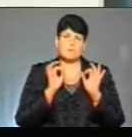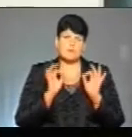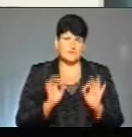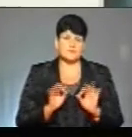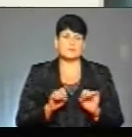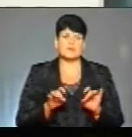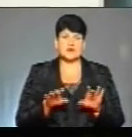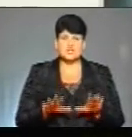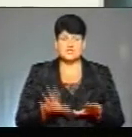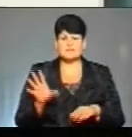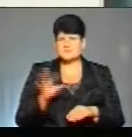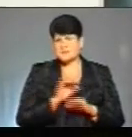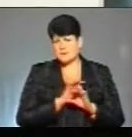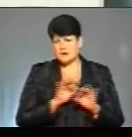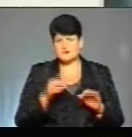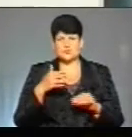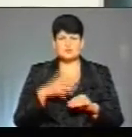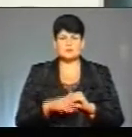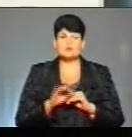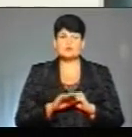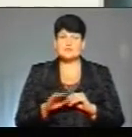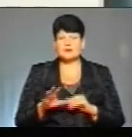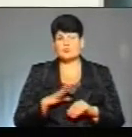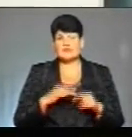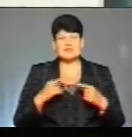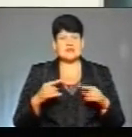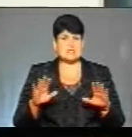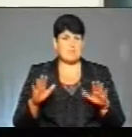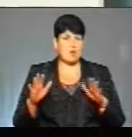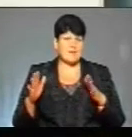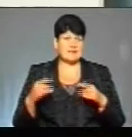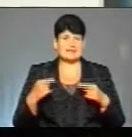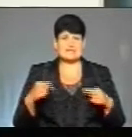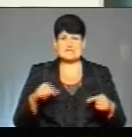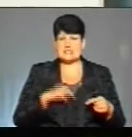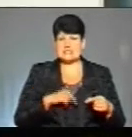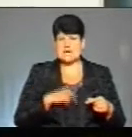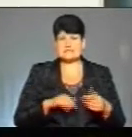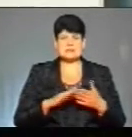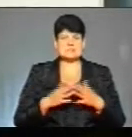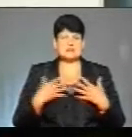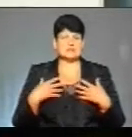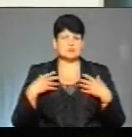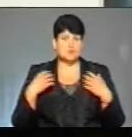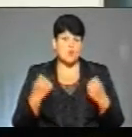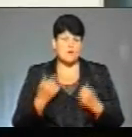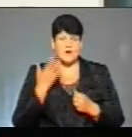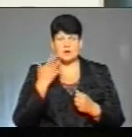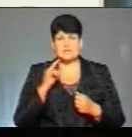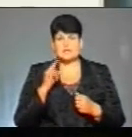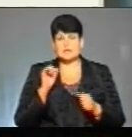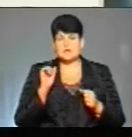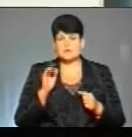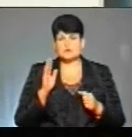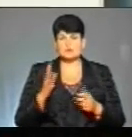І всі ми прекрасно розуміємо, що у дітей бувають різні моменти, різний настрій, стан здоров'я, коли дитина